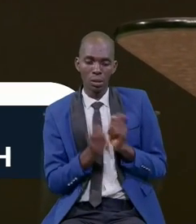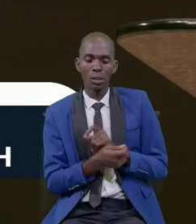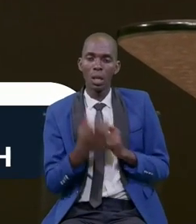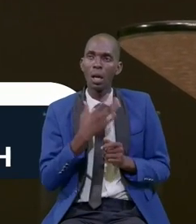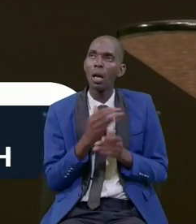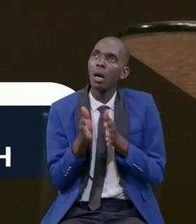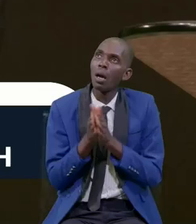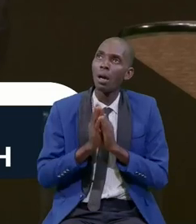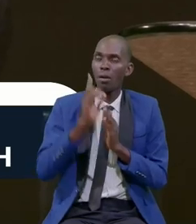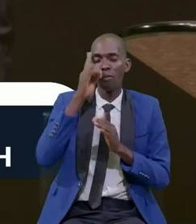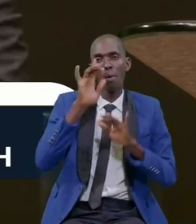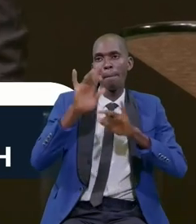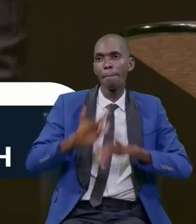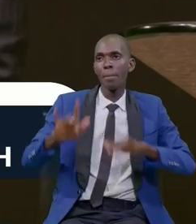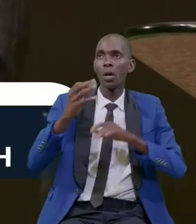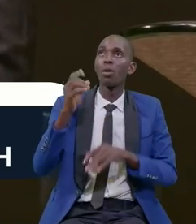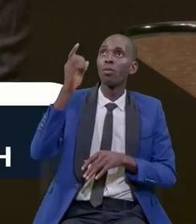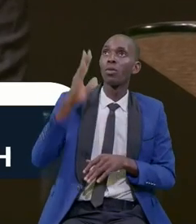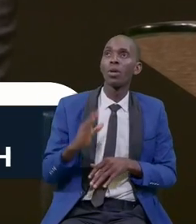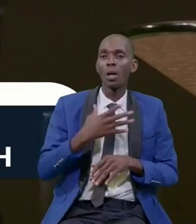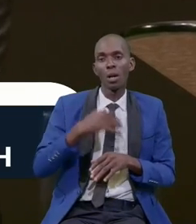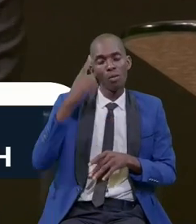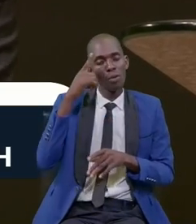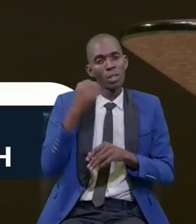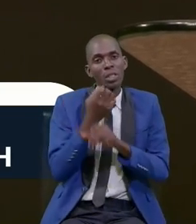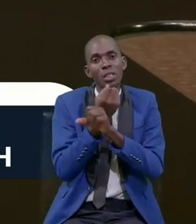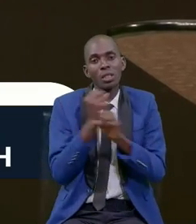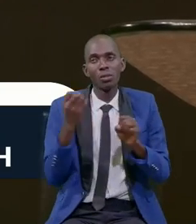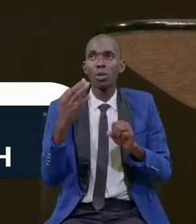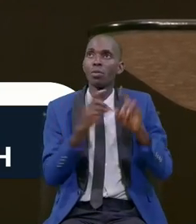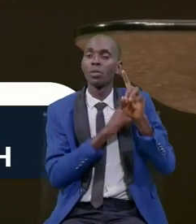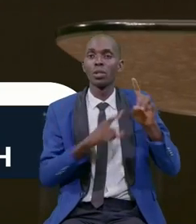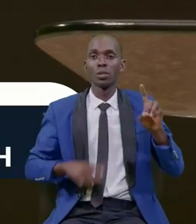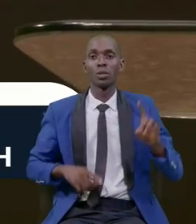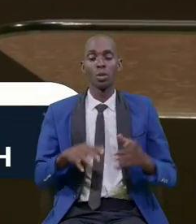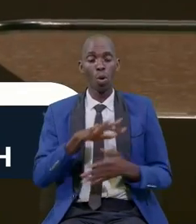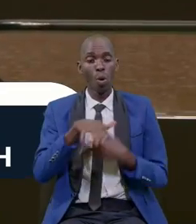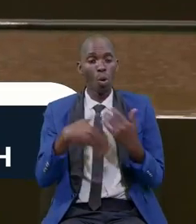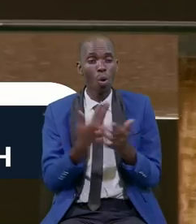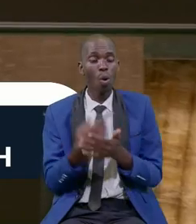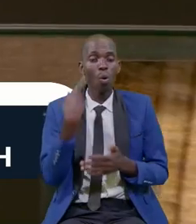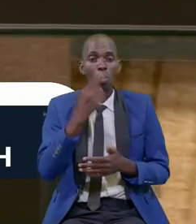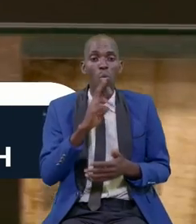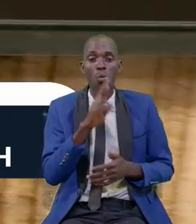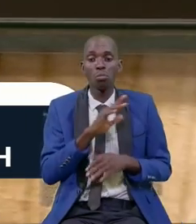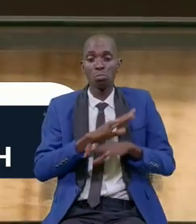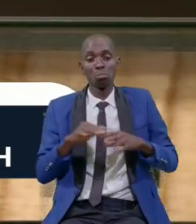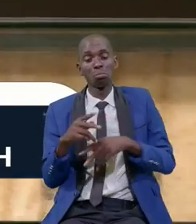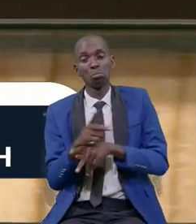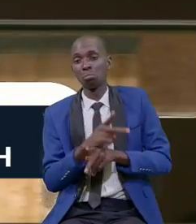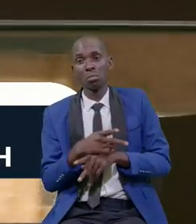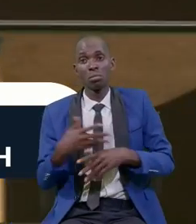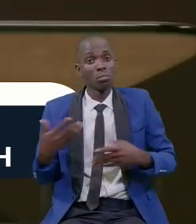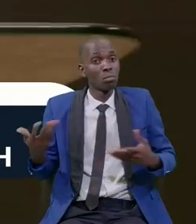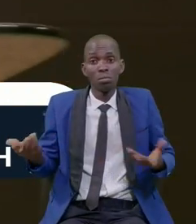vous changer, vous aurez la miséricorde de Dieu, de la justification et vous aurez le salut du Seigneur. Ceux qui sont passifs vont dire, oui